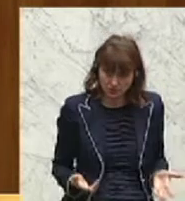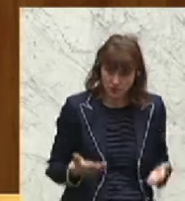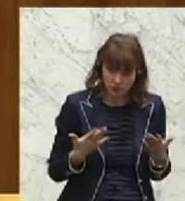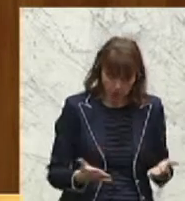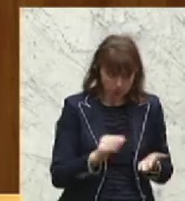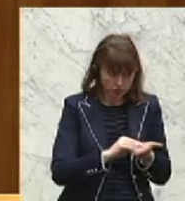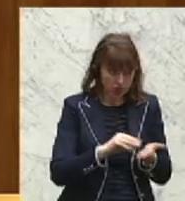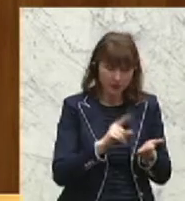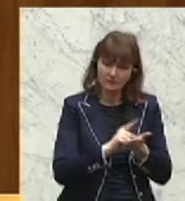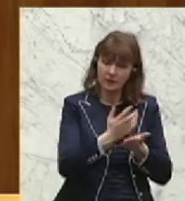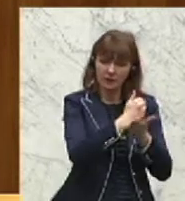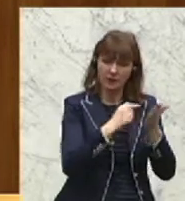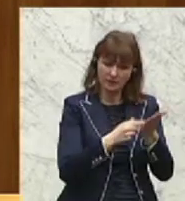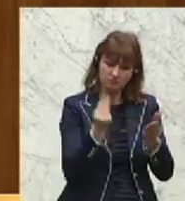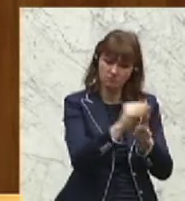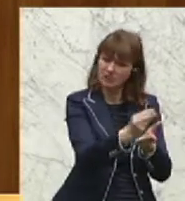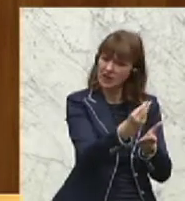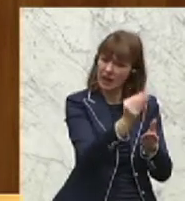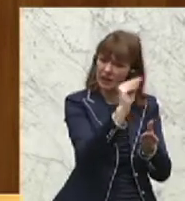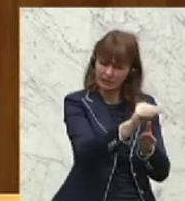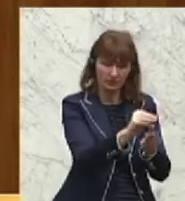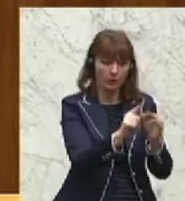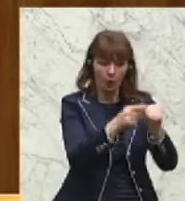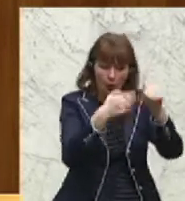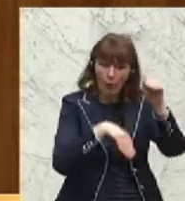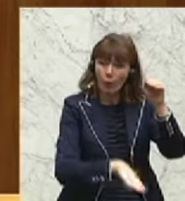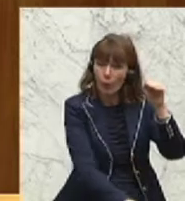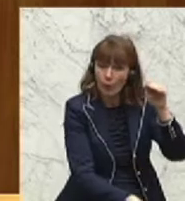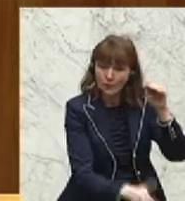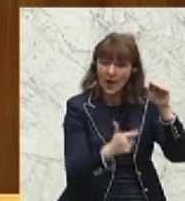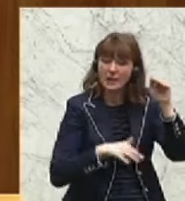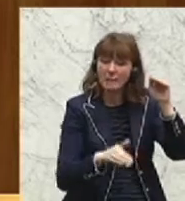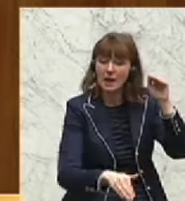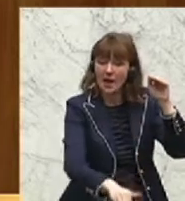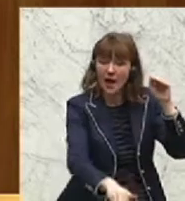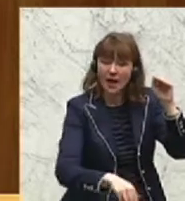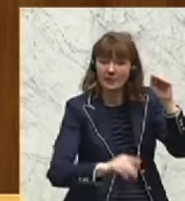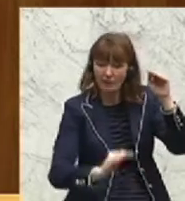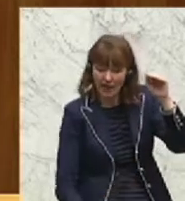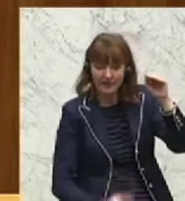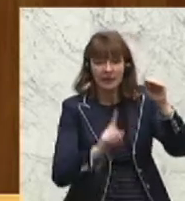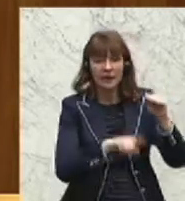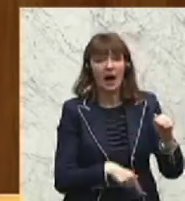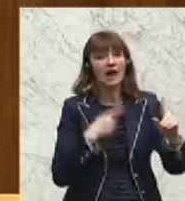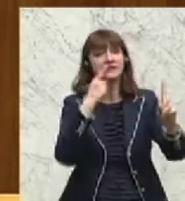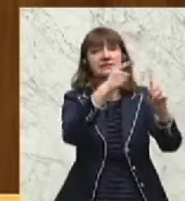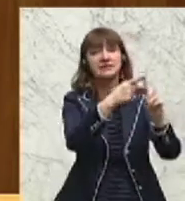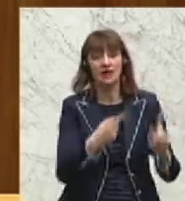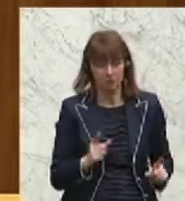die Performance der veranlagten Gelder unterschritt um 1 Milliarde das langfristige Ziel.